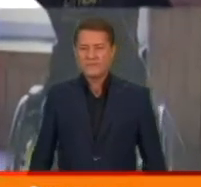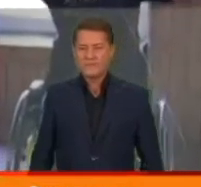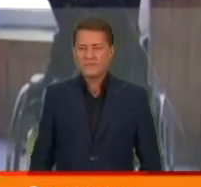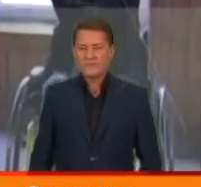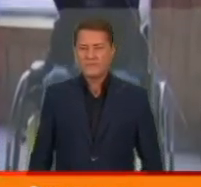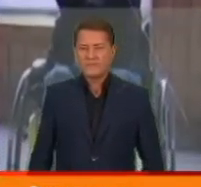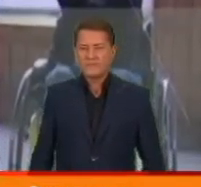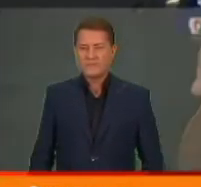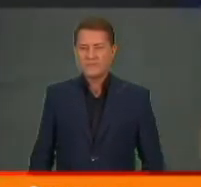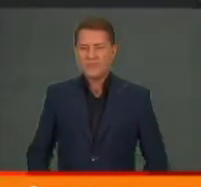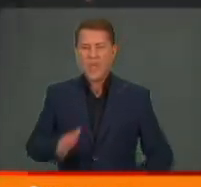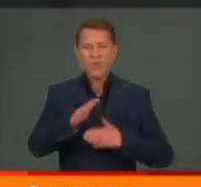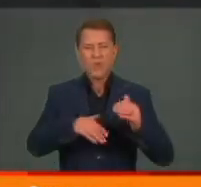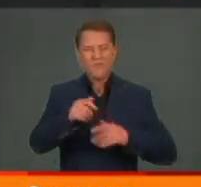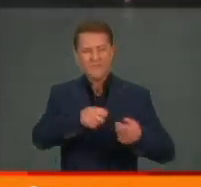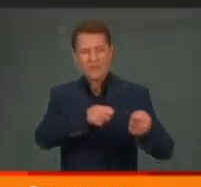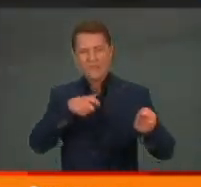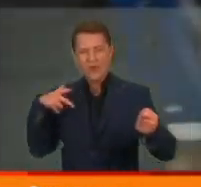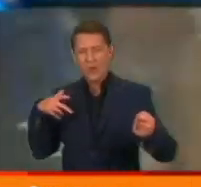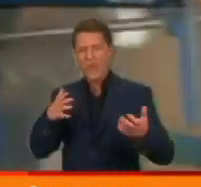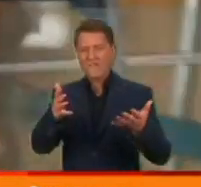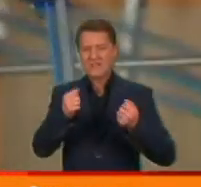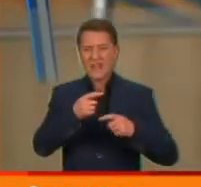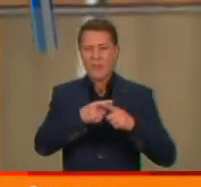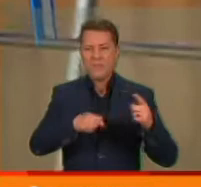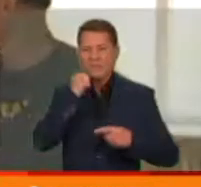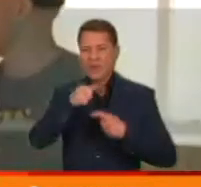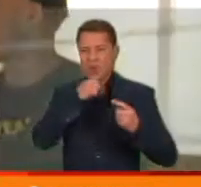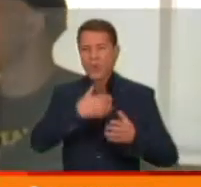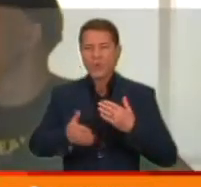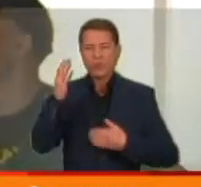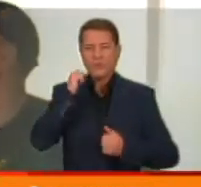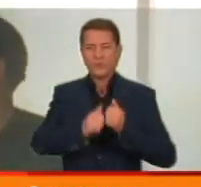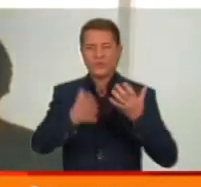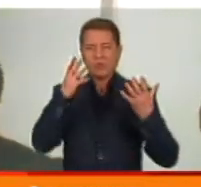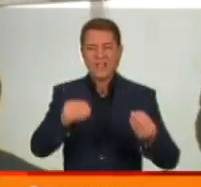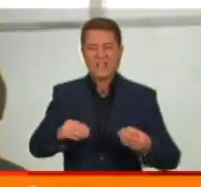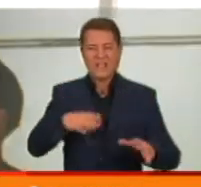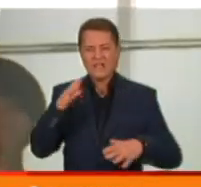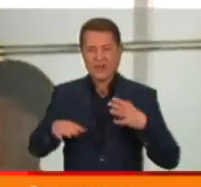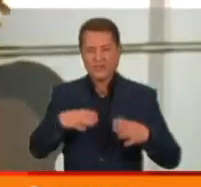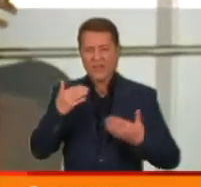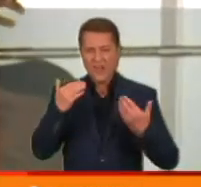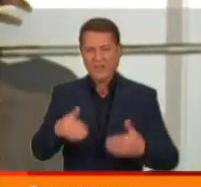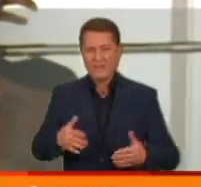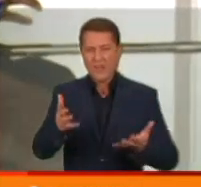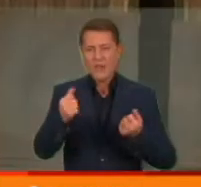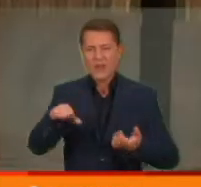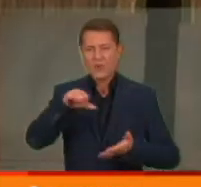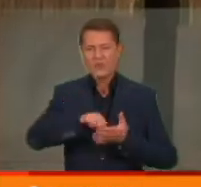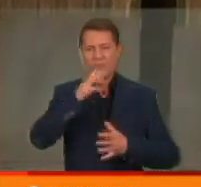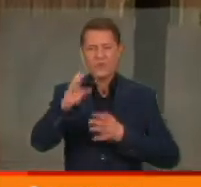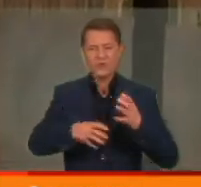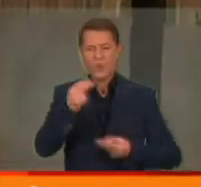Ну, майже. Професійного лука Катя взяла до рук лише півроку тому. Щоденні тренування по кілька годин, вона вже братиме участь у